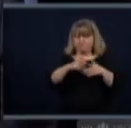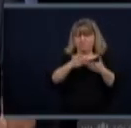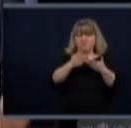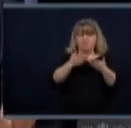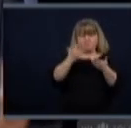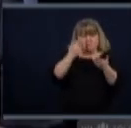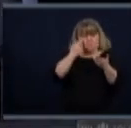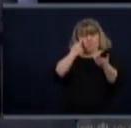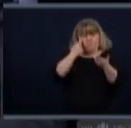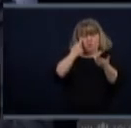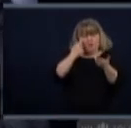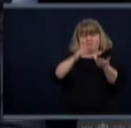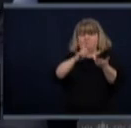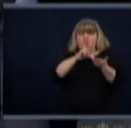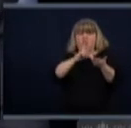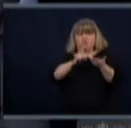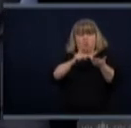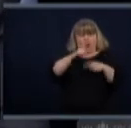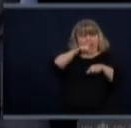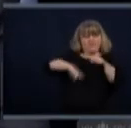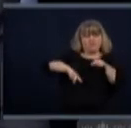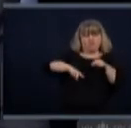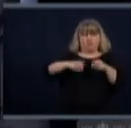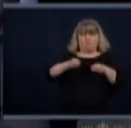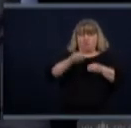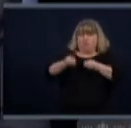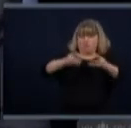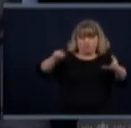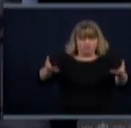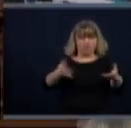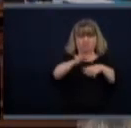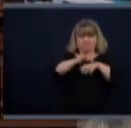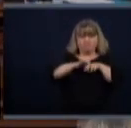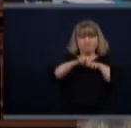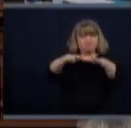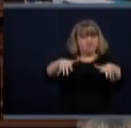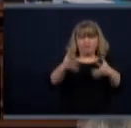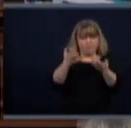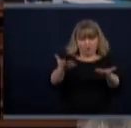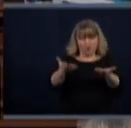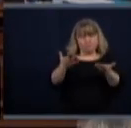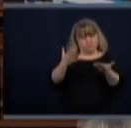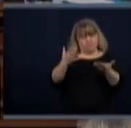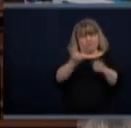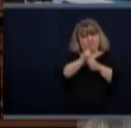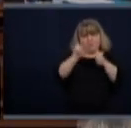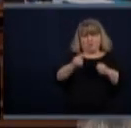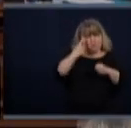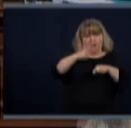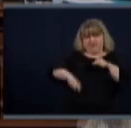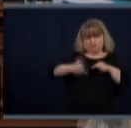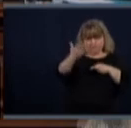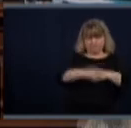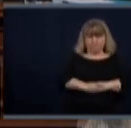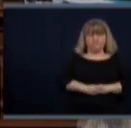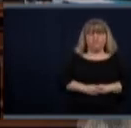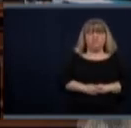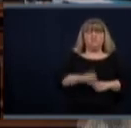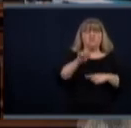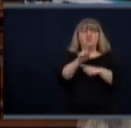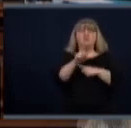personnes n'attrapent pas la COVID-19. Bossé, Le Soleil. Bonjour. Vous êtes pas sans savoir qu'il y avait déjà